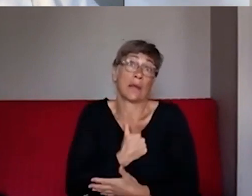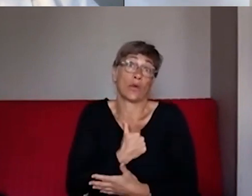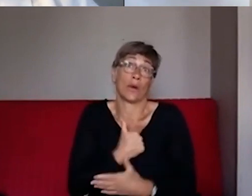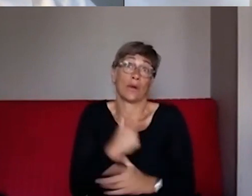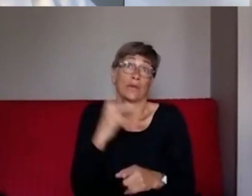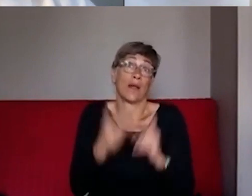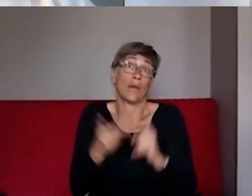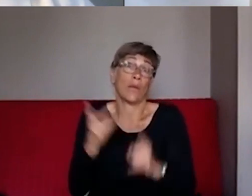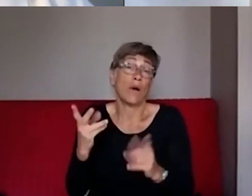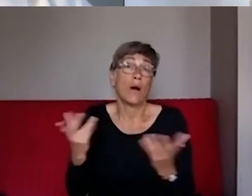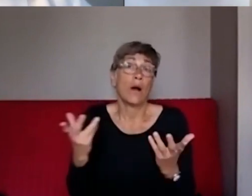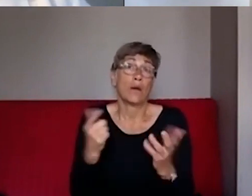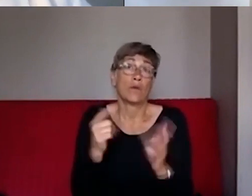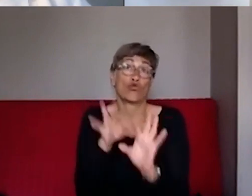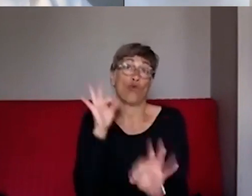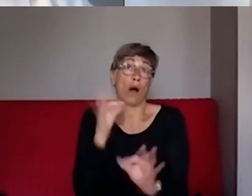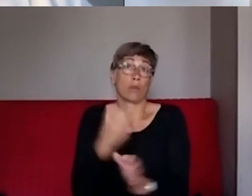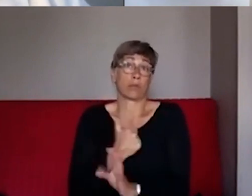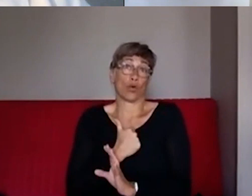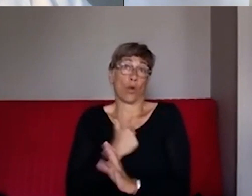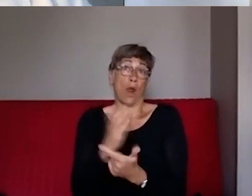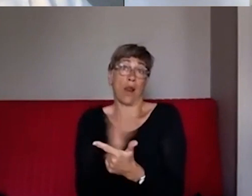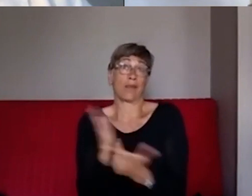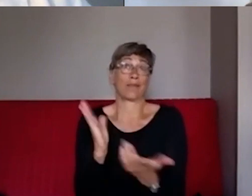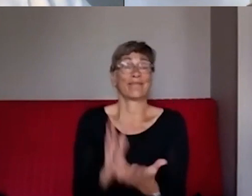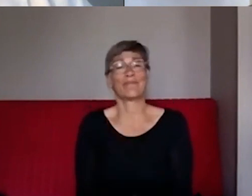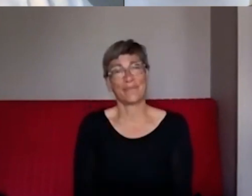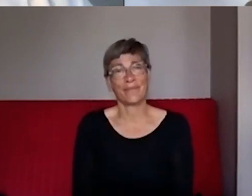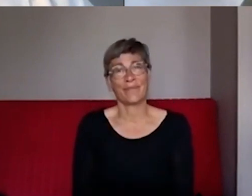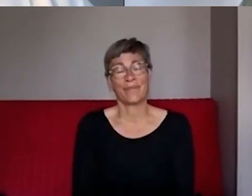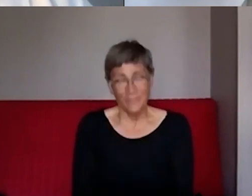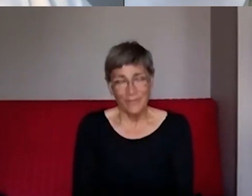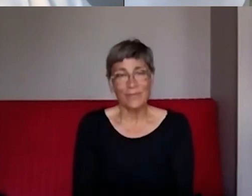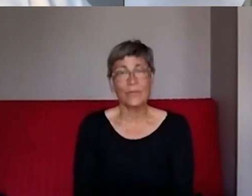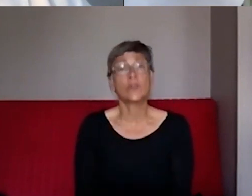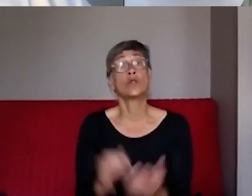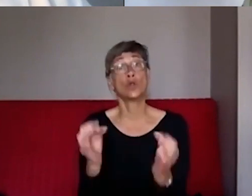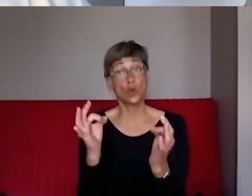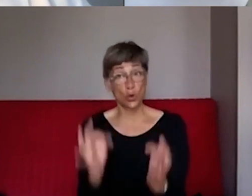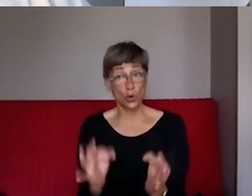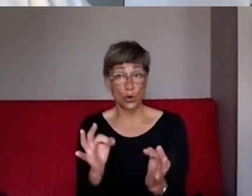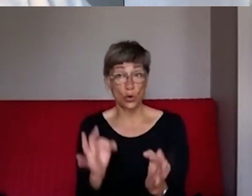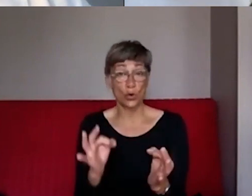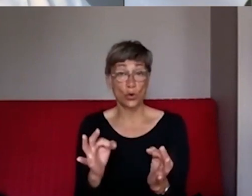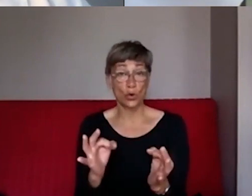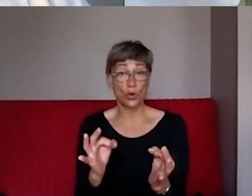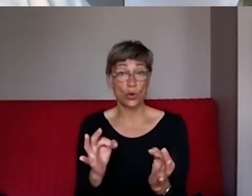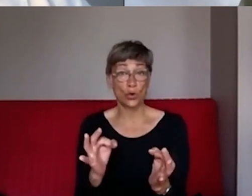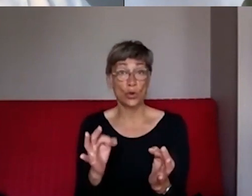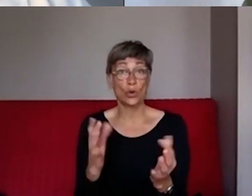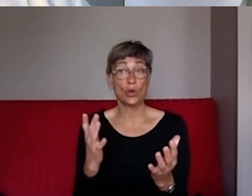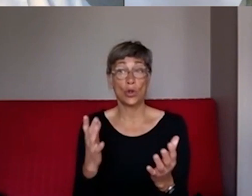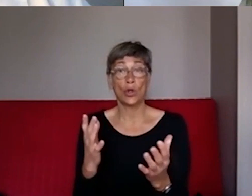mais c'est un choix personnel, voilà. Voilà, tout à fait. Et justement, tu es en train de répondre à une